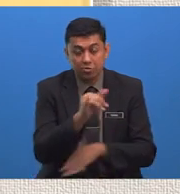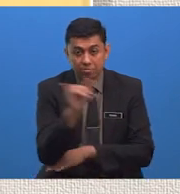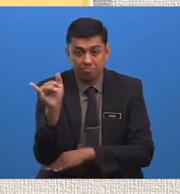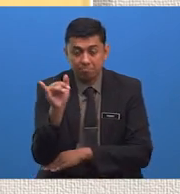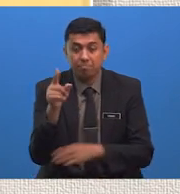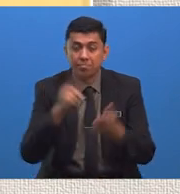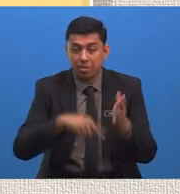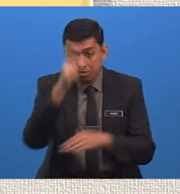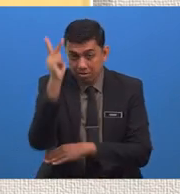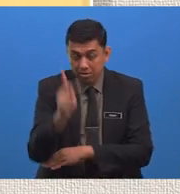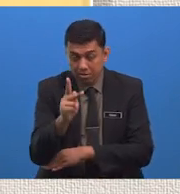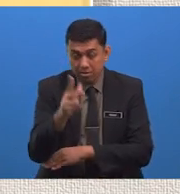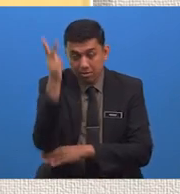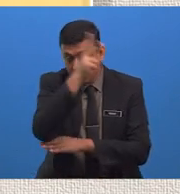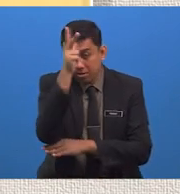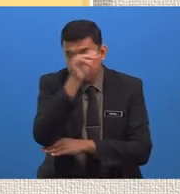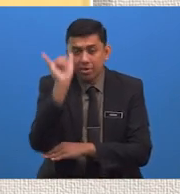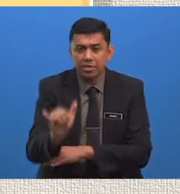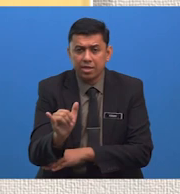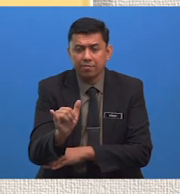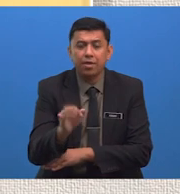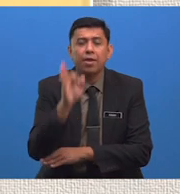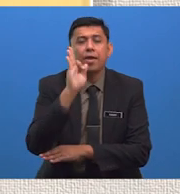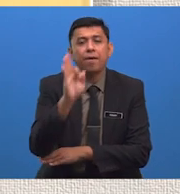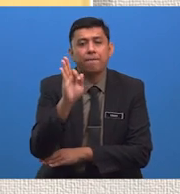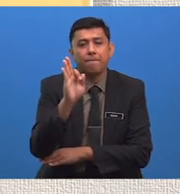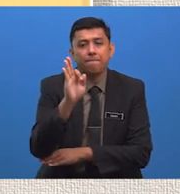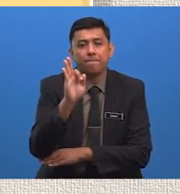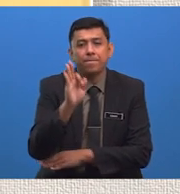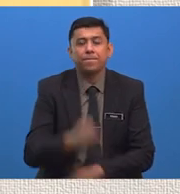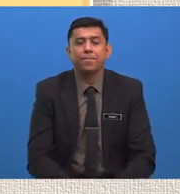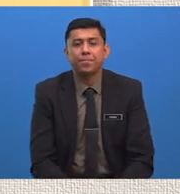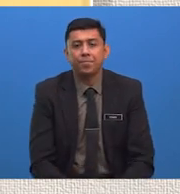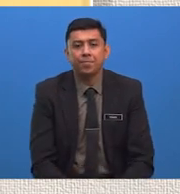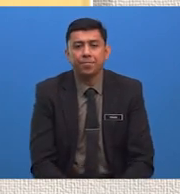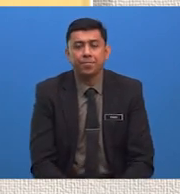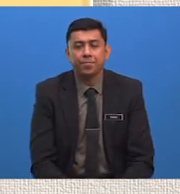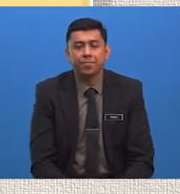Seterusnya, apakah kerajaan yang berlabel F pula?